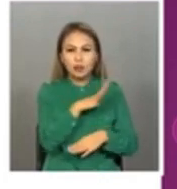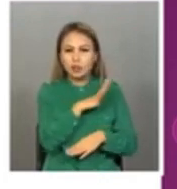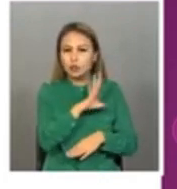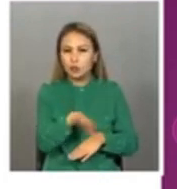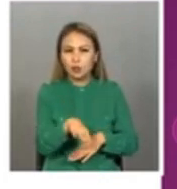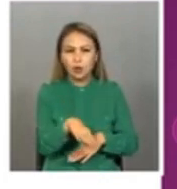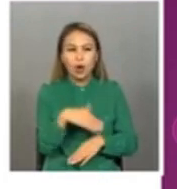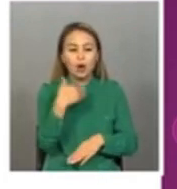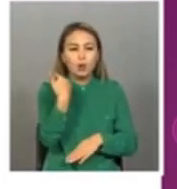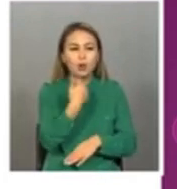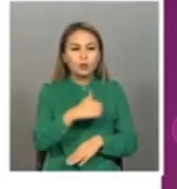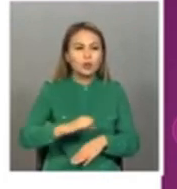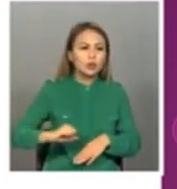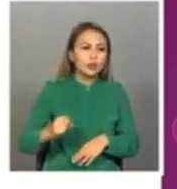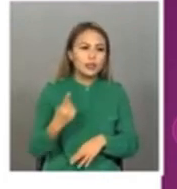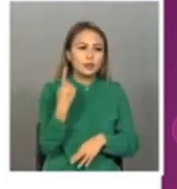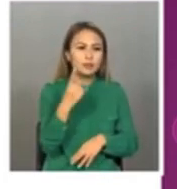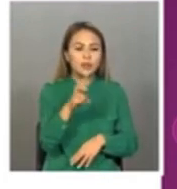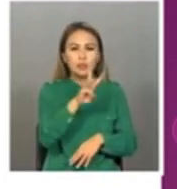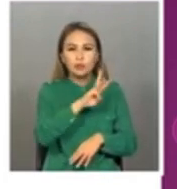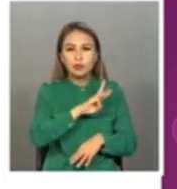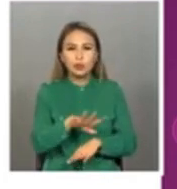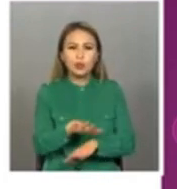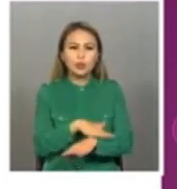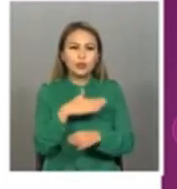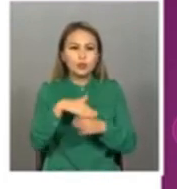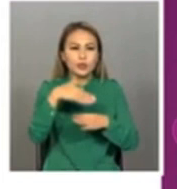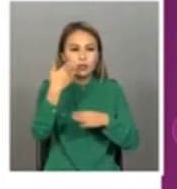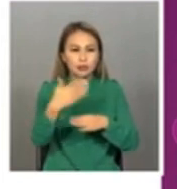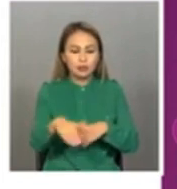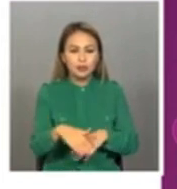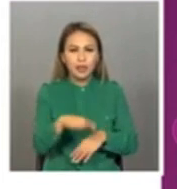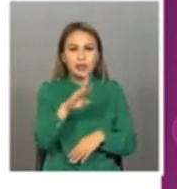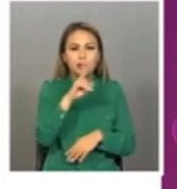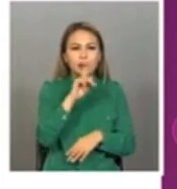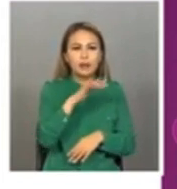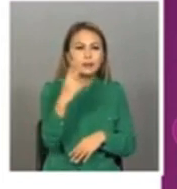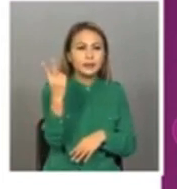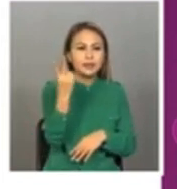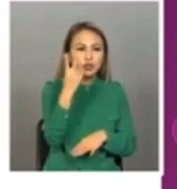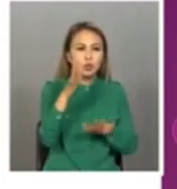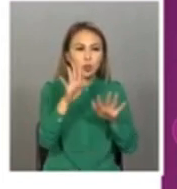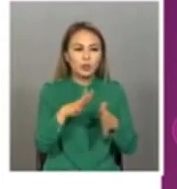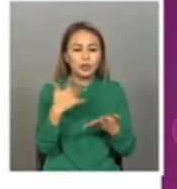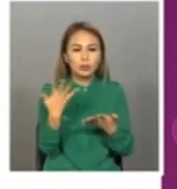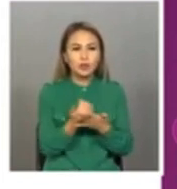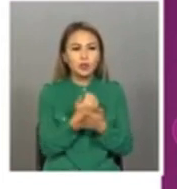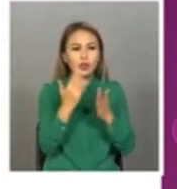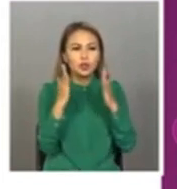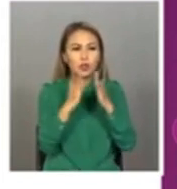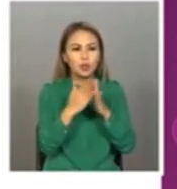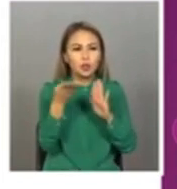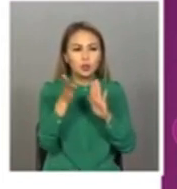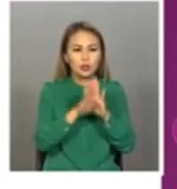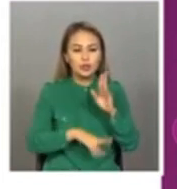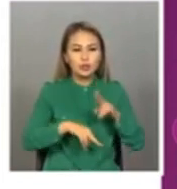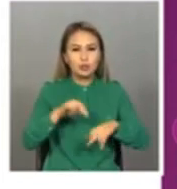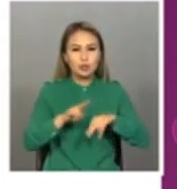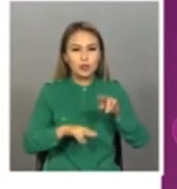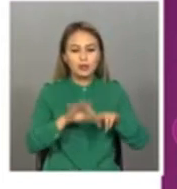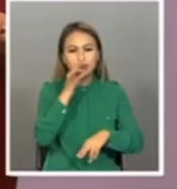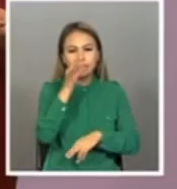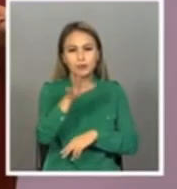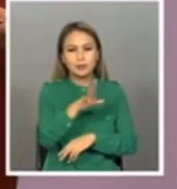жоқ. Оның жолдасы бір минутқа озып келді. Талғат екінші орын алып, үйге көңілсіз болып